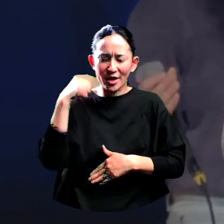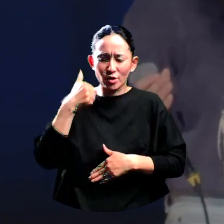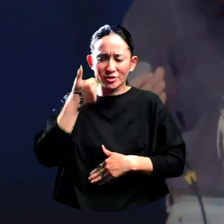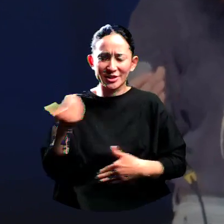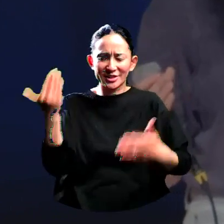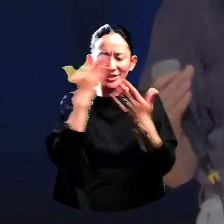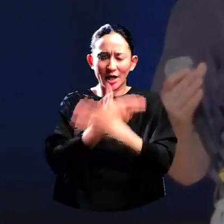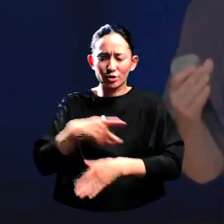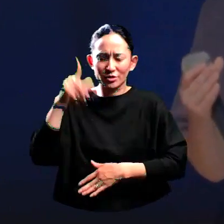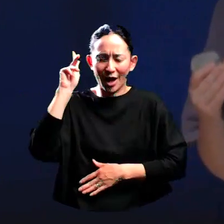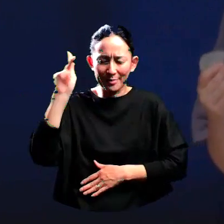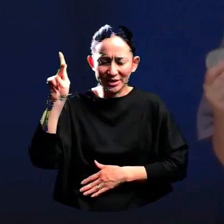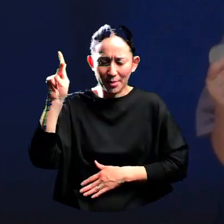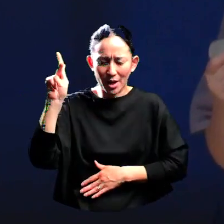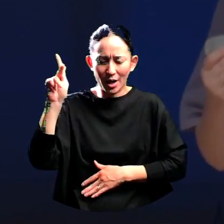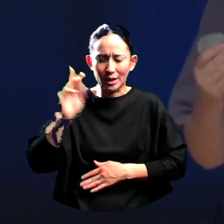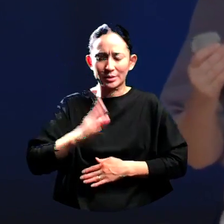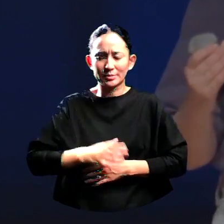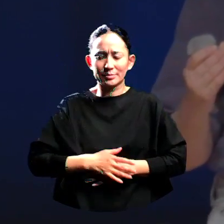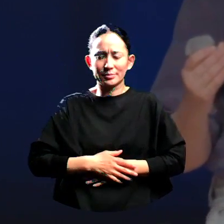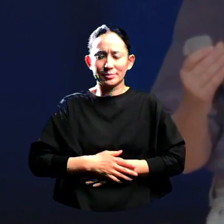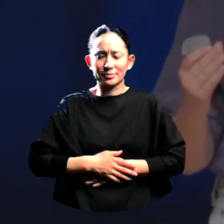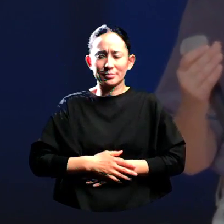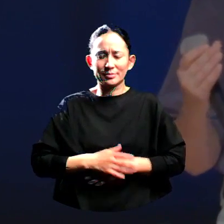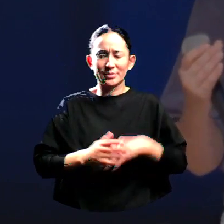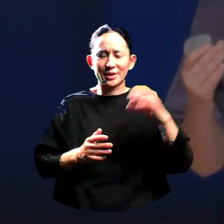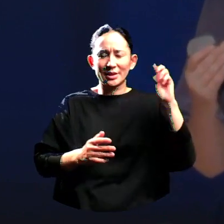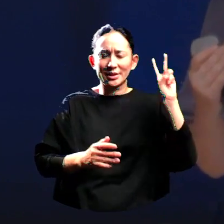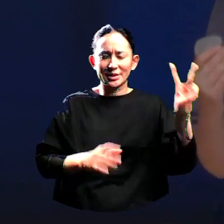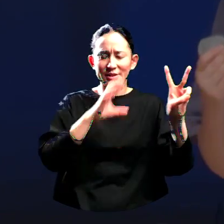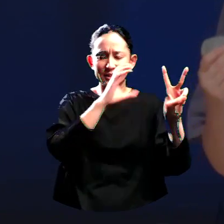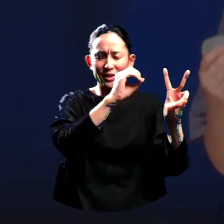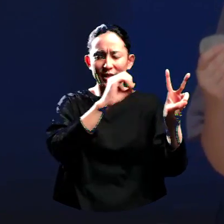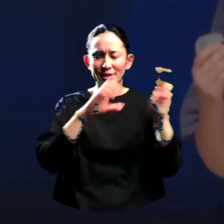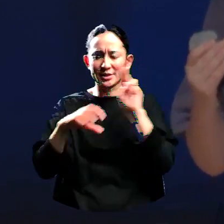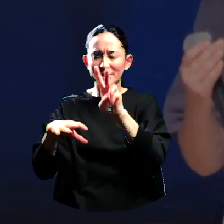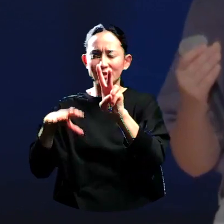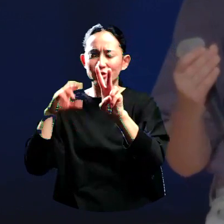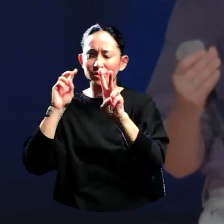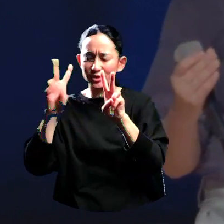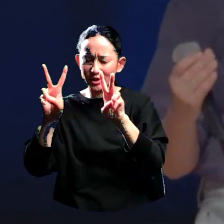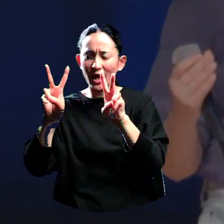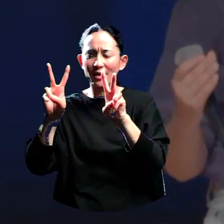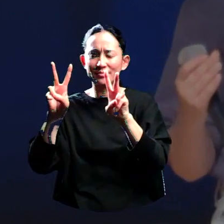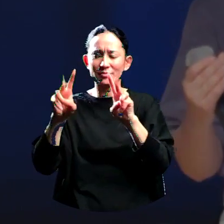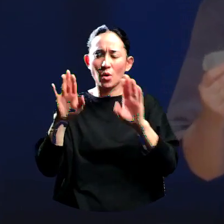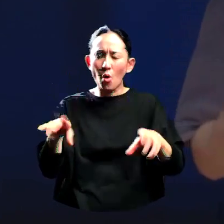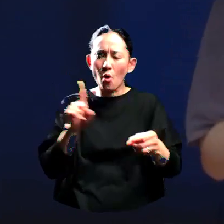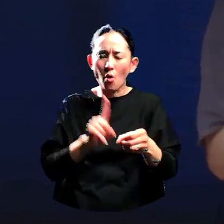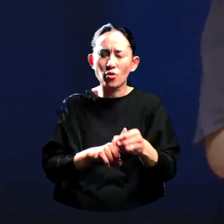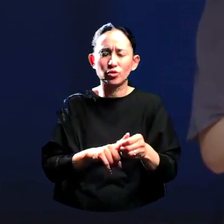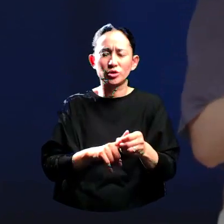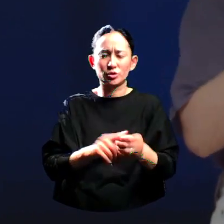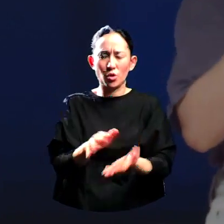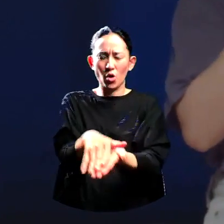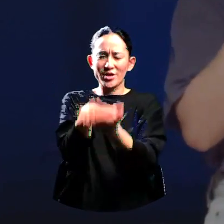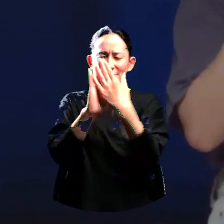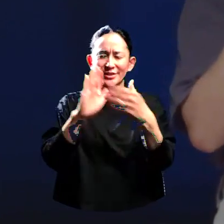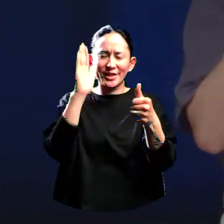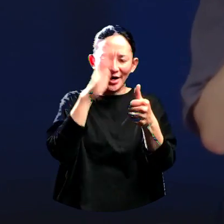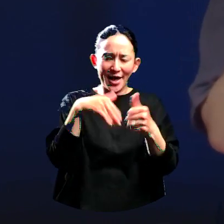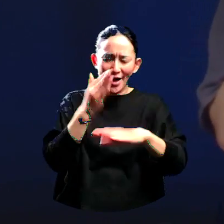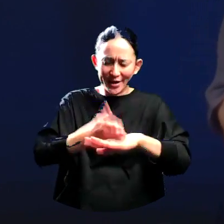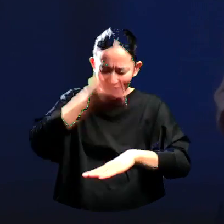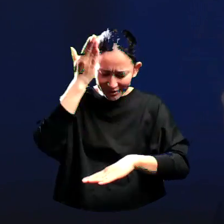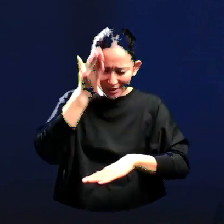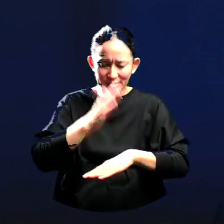様、 Dear gracious Father in heaven. 2022年のイースター礼拝を感謝します。 Thank you for the Easter worship